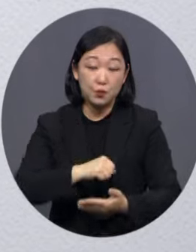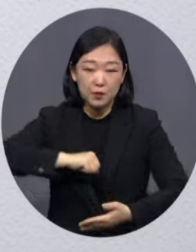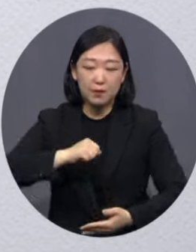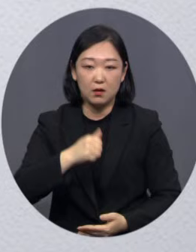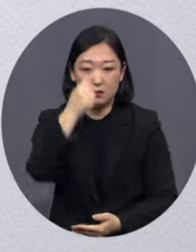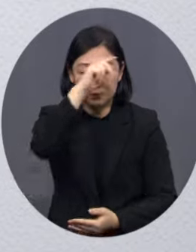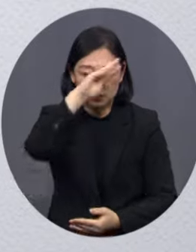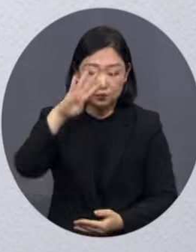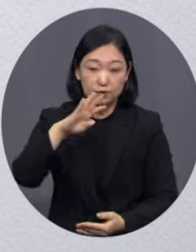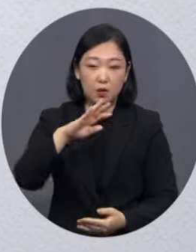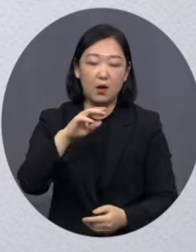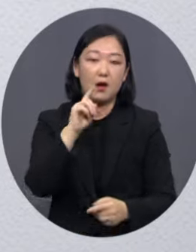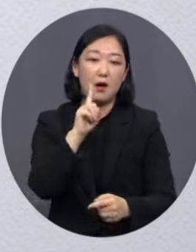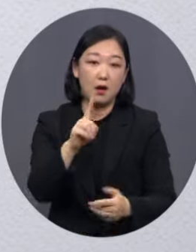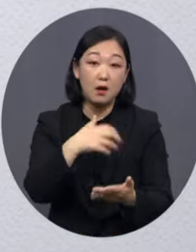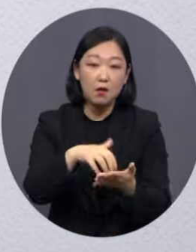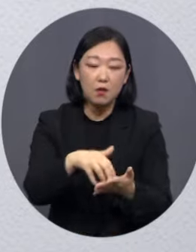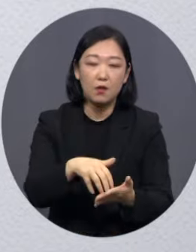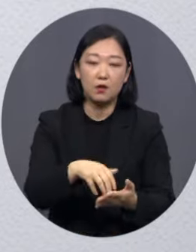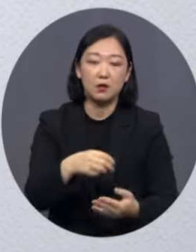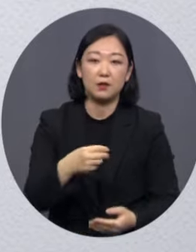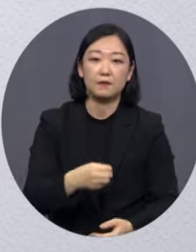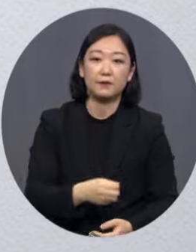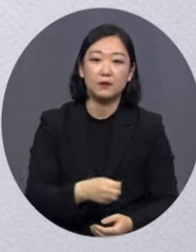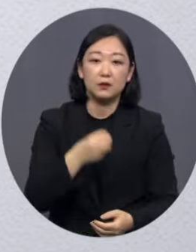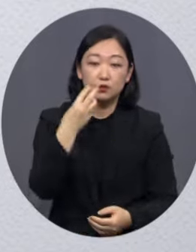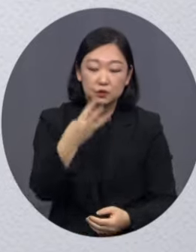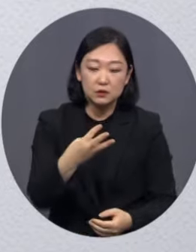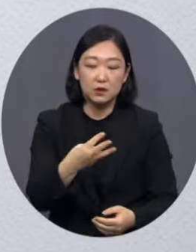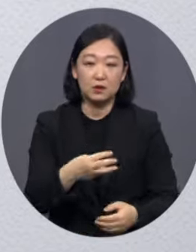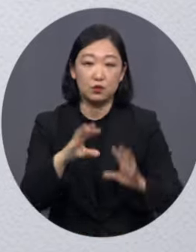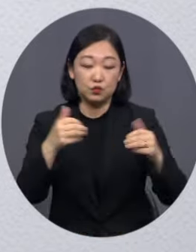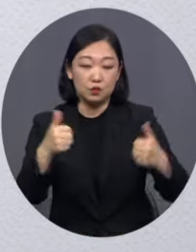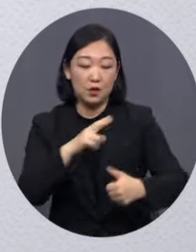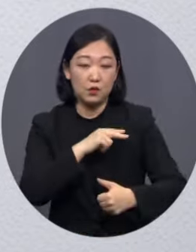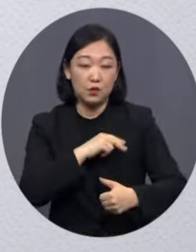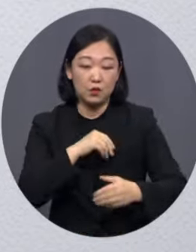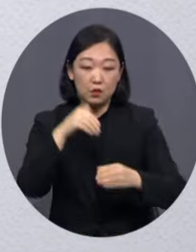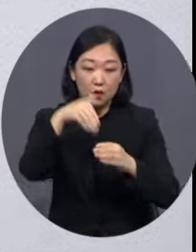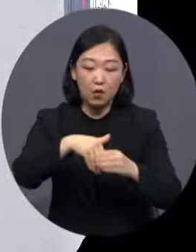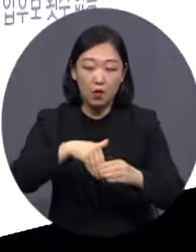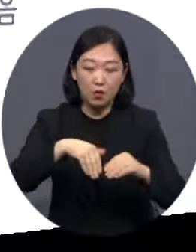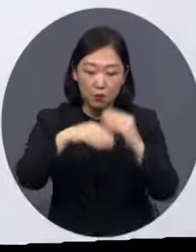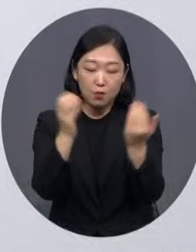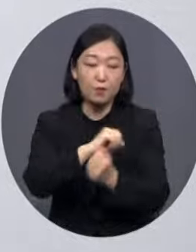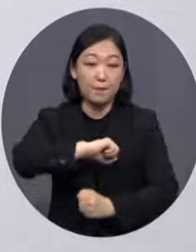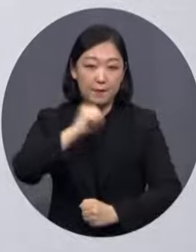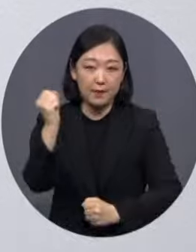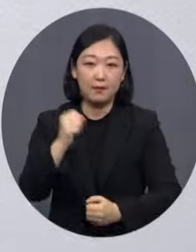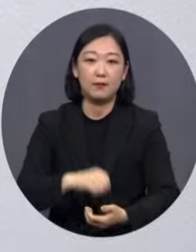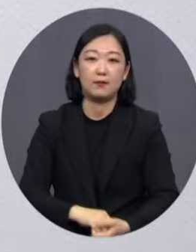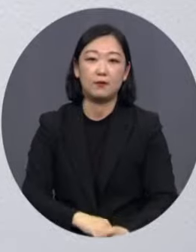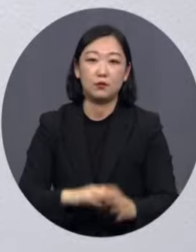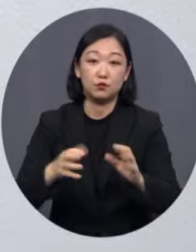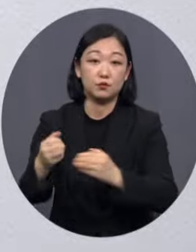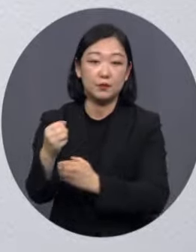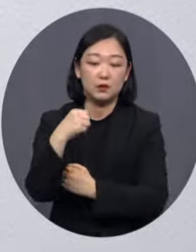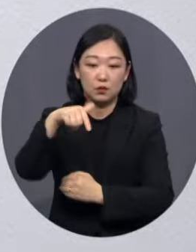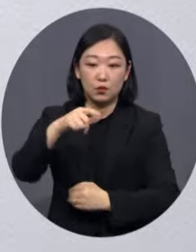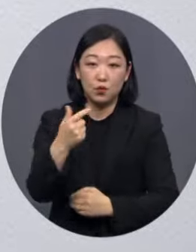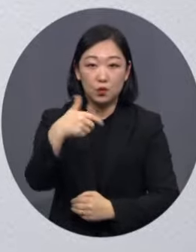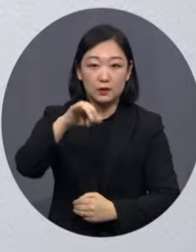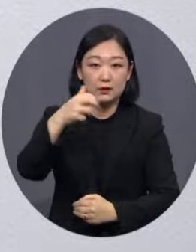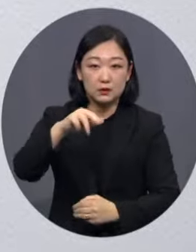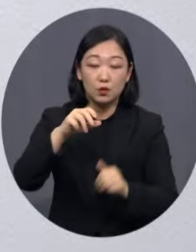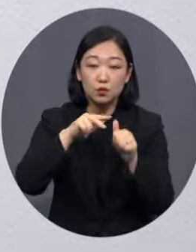2006년부터 세 차례 도의원과 두 차례 국회의원 선거의 출마에 모두 당선됐습니다 국민의 힘 고기철